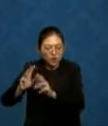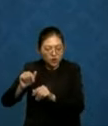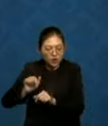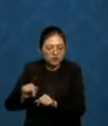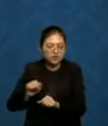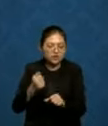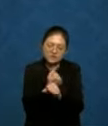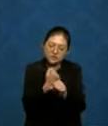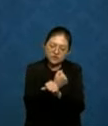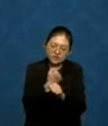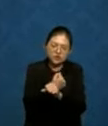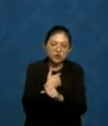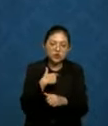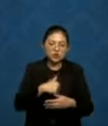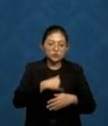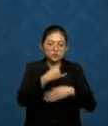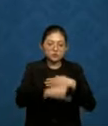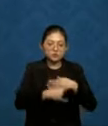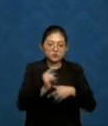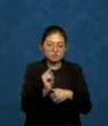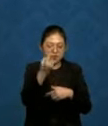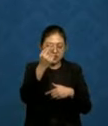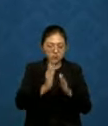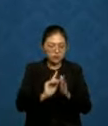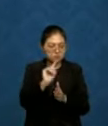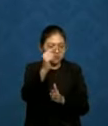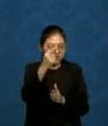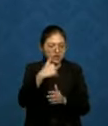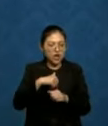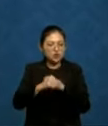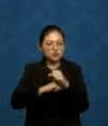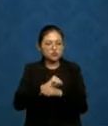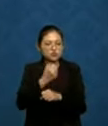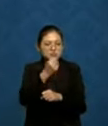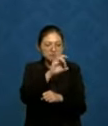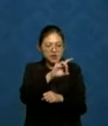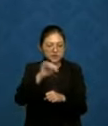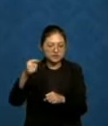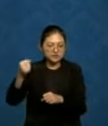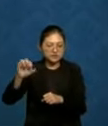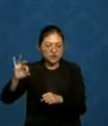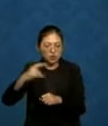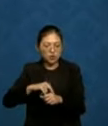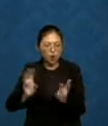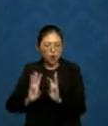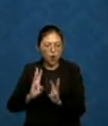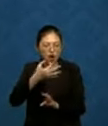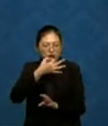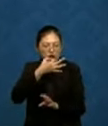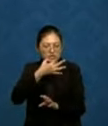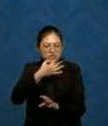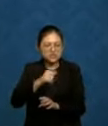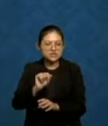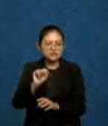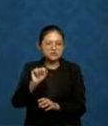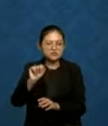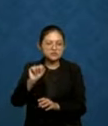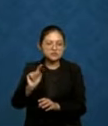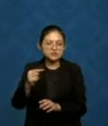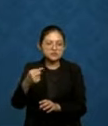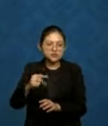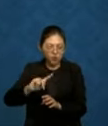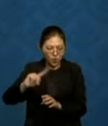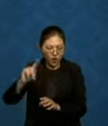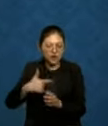ครับสำหรับกลุ่มเด็กจบใหม่นะครับจากสิแรงงานครับเราพบว่าอายุ 18-19ปีครับมีคนว่างงานถึง 2,200คนครับส่วนกลุ่มที่จบ